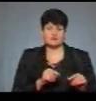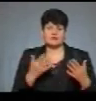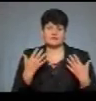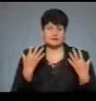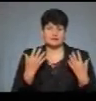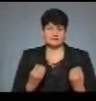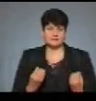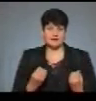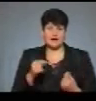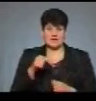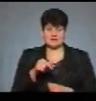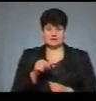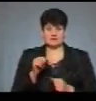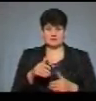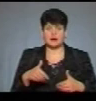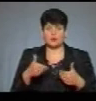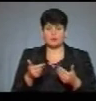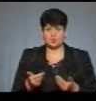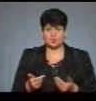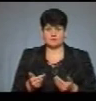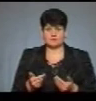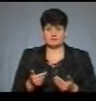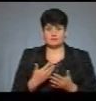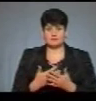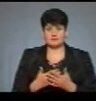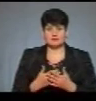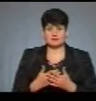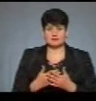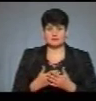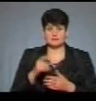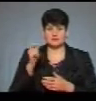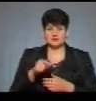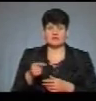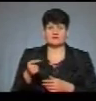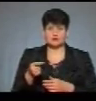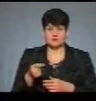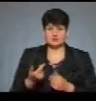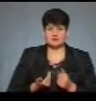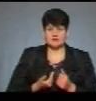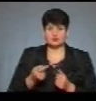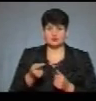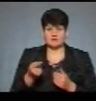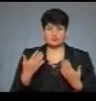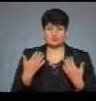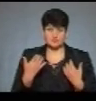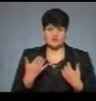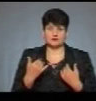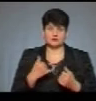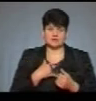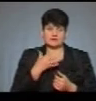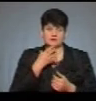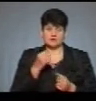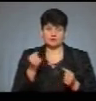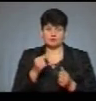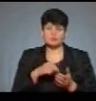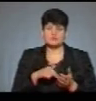вихідні. А звідси ми рекомендуємо приблизно наступний маршрут. Приїжджаєте у Тернопіль, живете у Тернополі, відпочиваєте у нас на файному